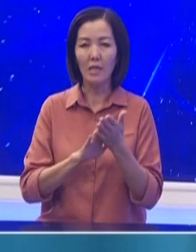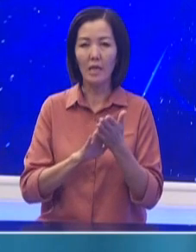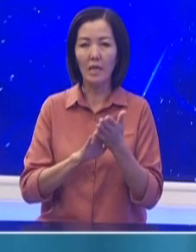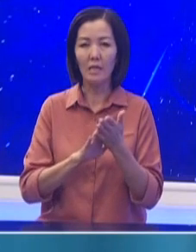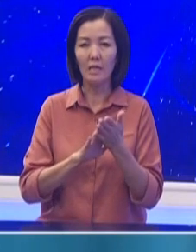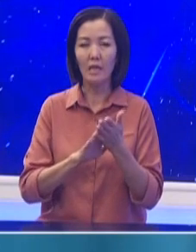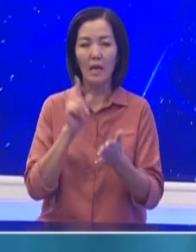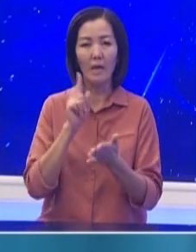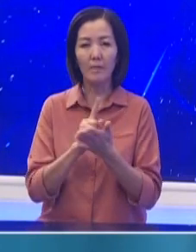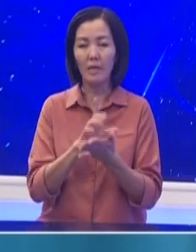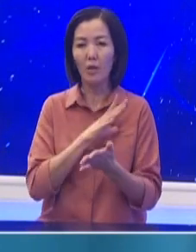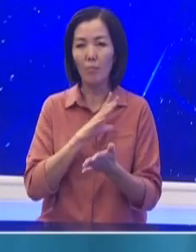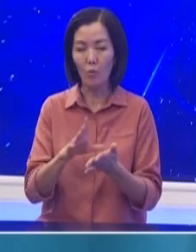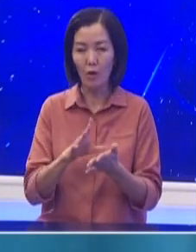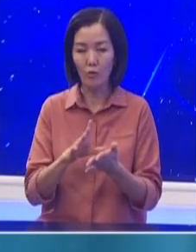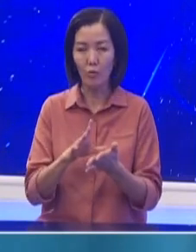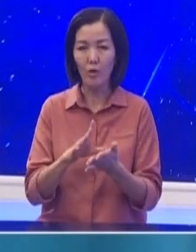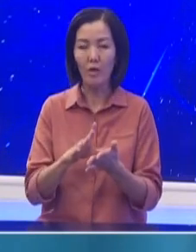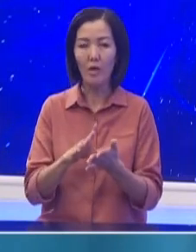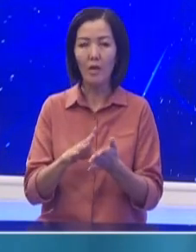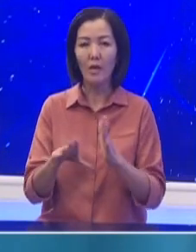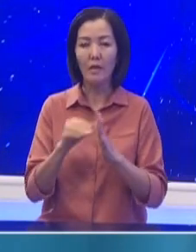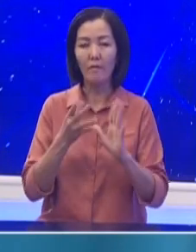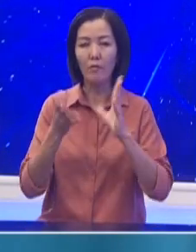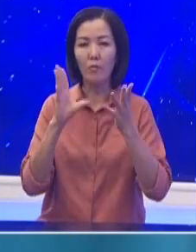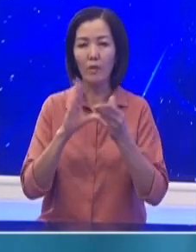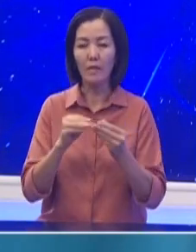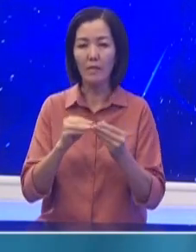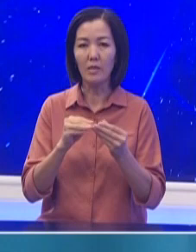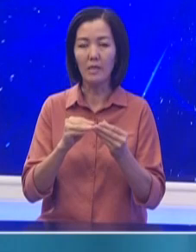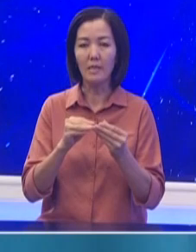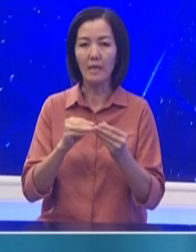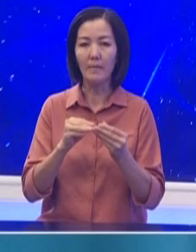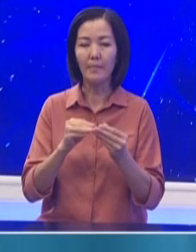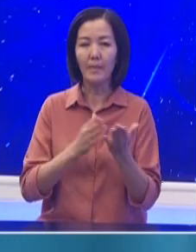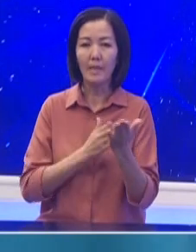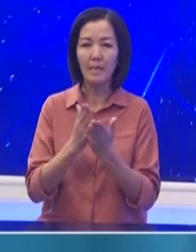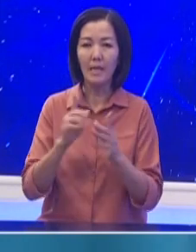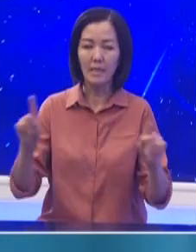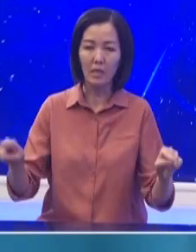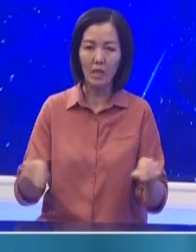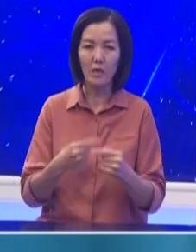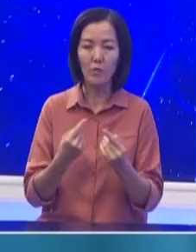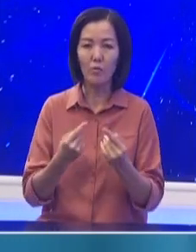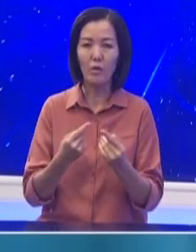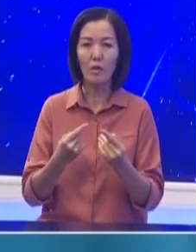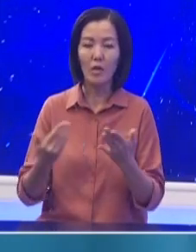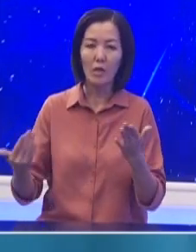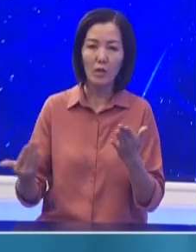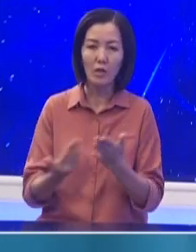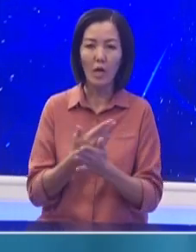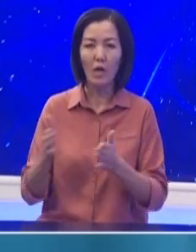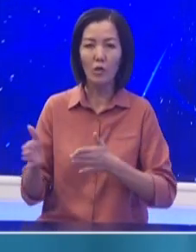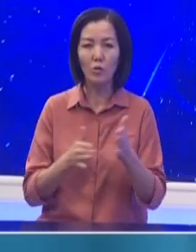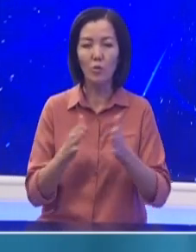болған жоқ. Референдум нәтижесі саяси жаңғырудың анық символына айналды. Азаматтарымыз